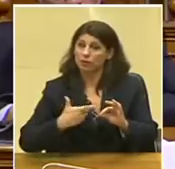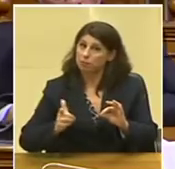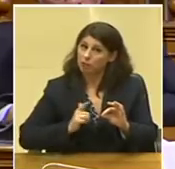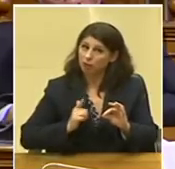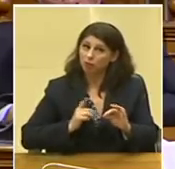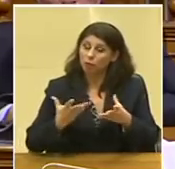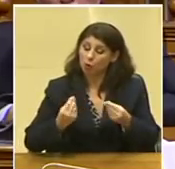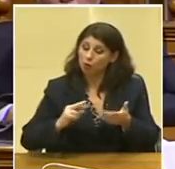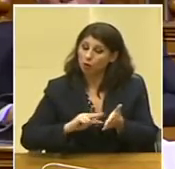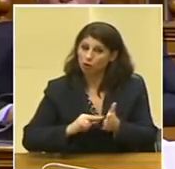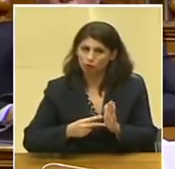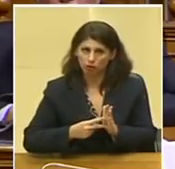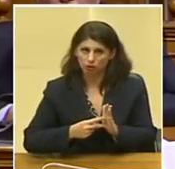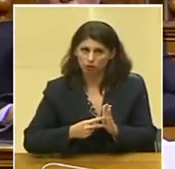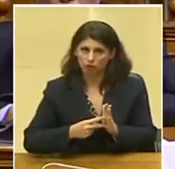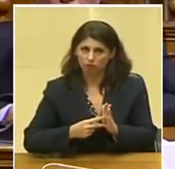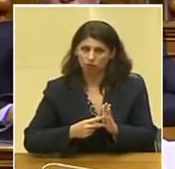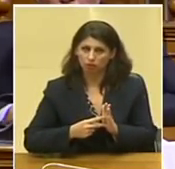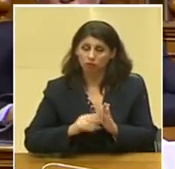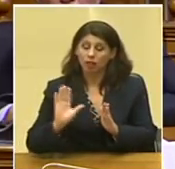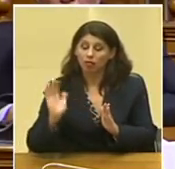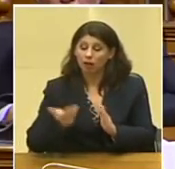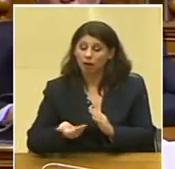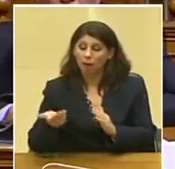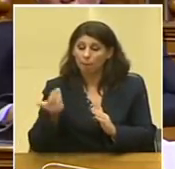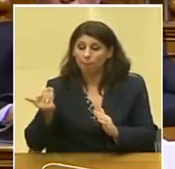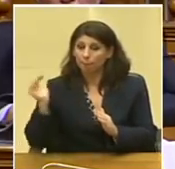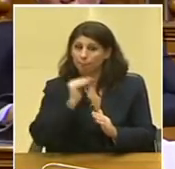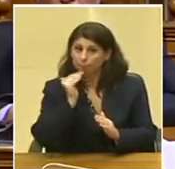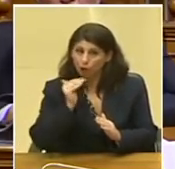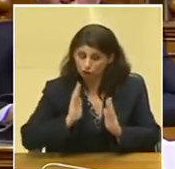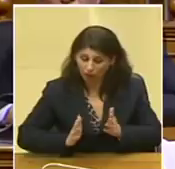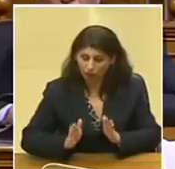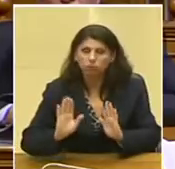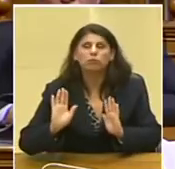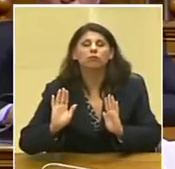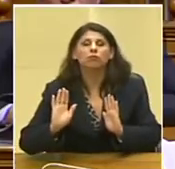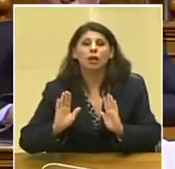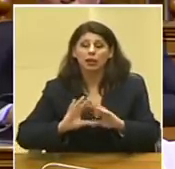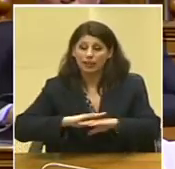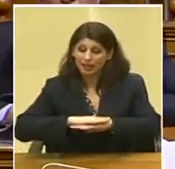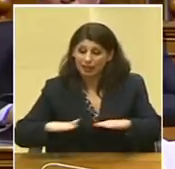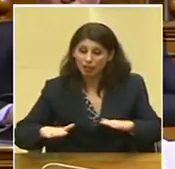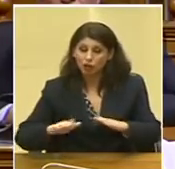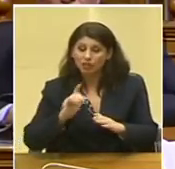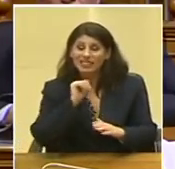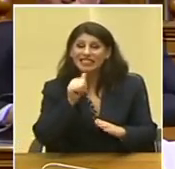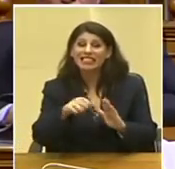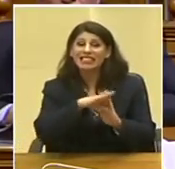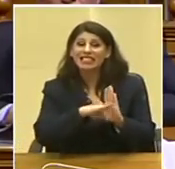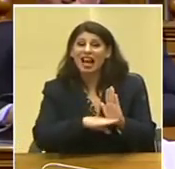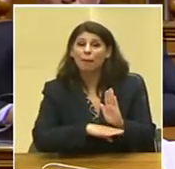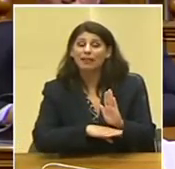μεγάλη προσοχή, δεν προτρέχουμε, την ολοκλήρωση της συνταγματικής διαδικασίας, έχοντας